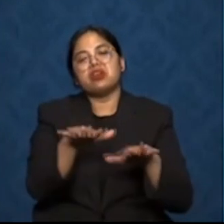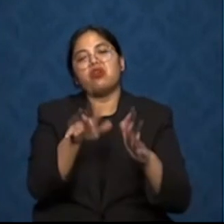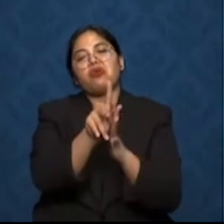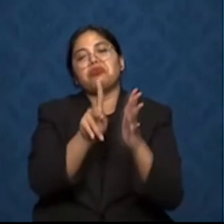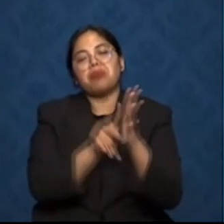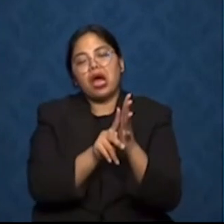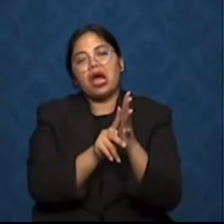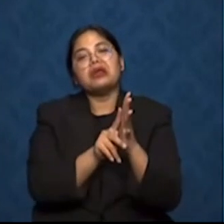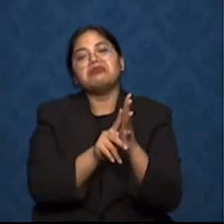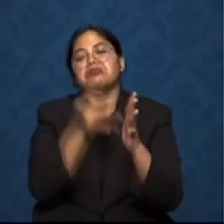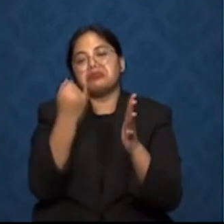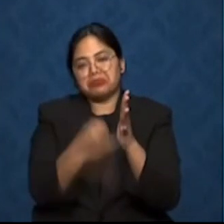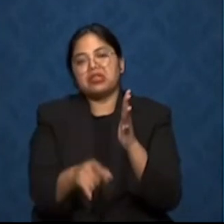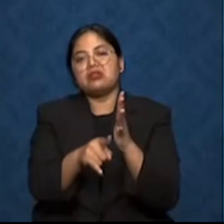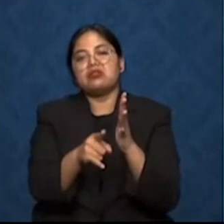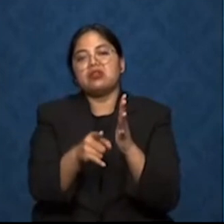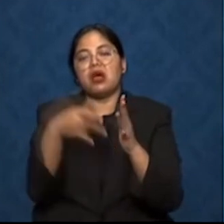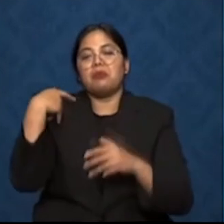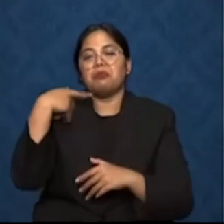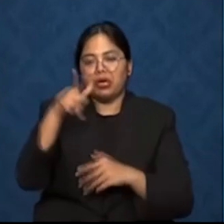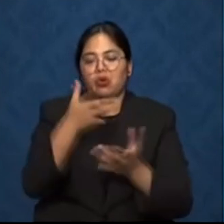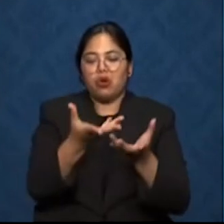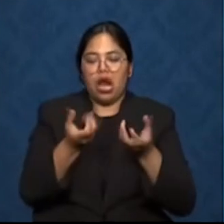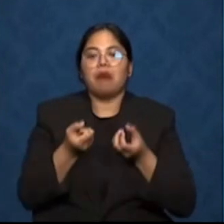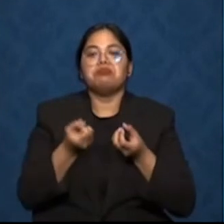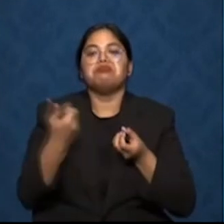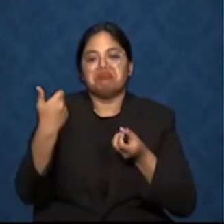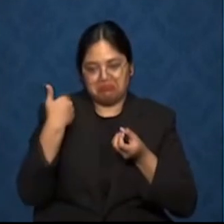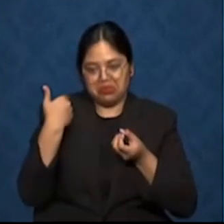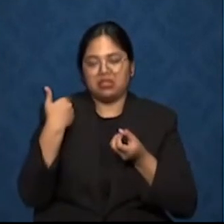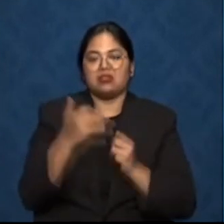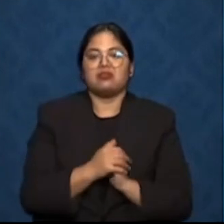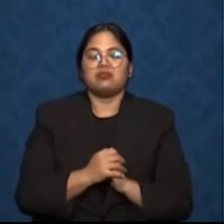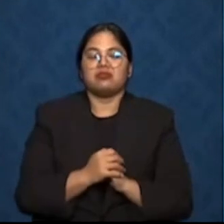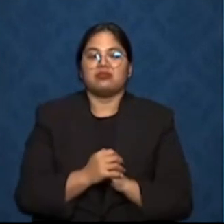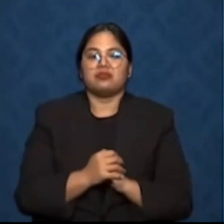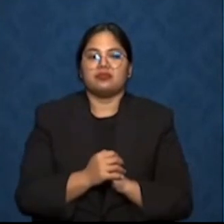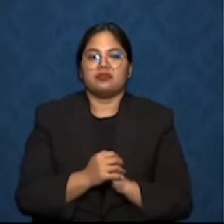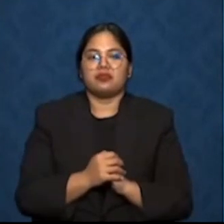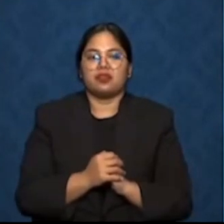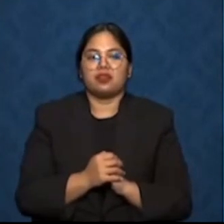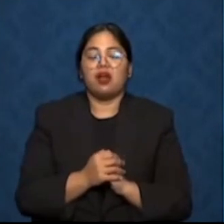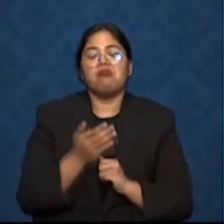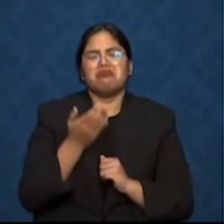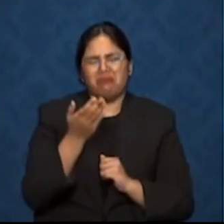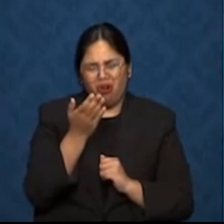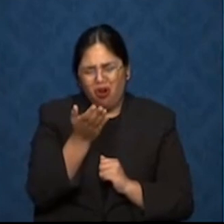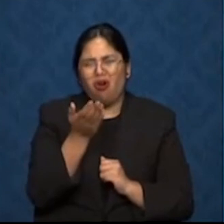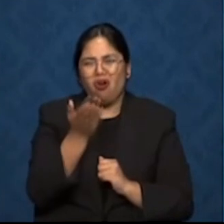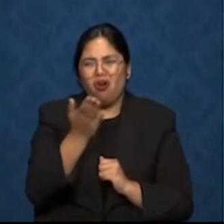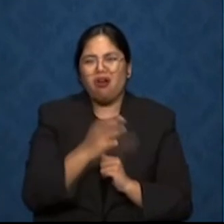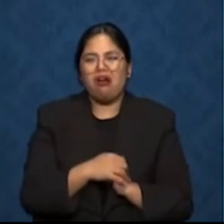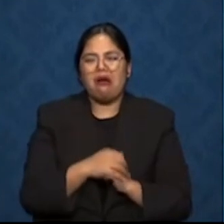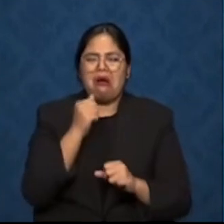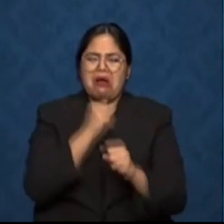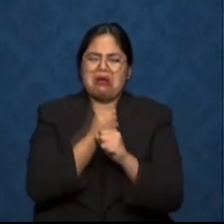หมายและมีผู้ทไดลับผประโยชน์จากการกทำเช่นนั้นและผมขอร้องเลยนะครับอย่าอยู่ตแ่จัการกัผกระทำคามผิ